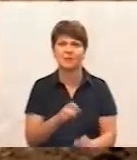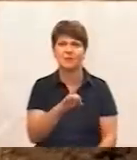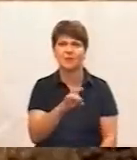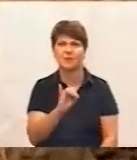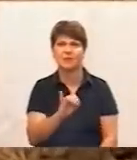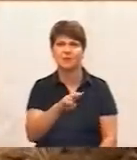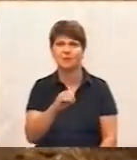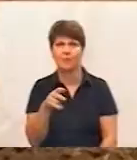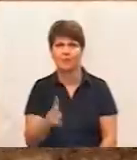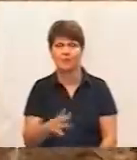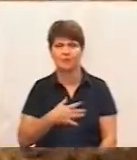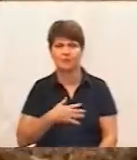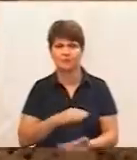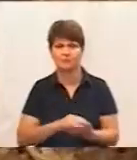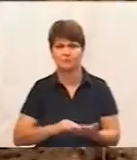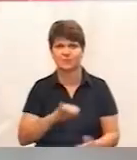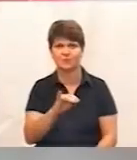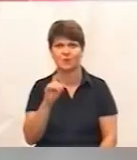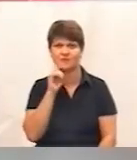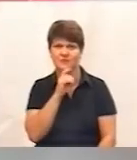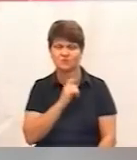Базюк. Новини на Суспільному. Вінниччина.